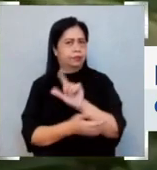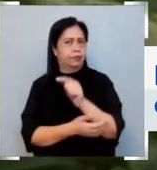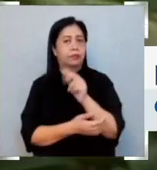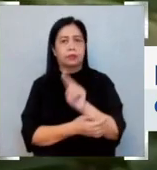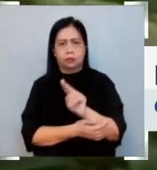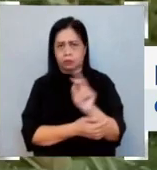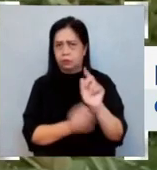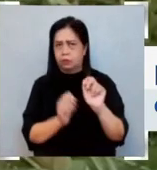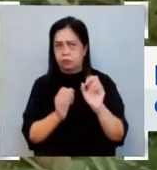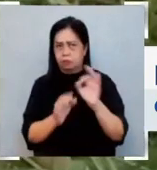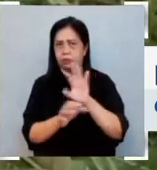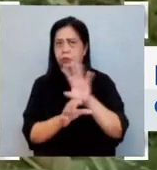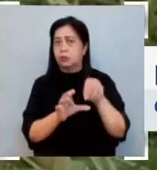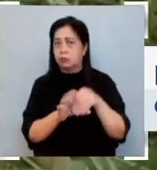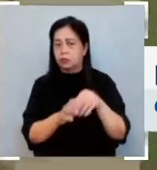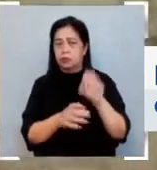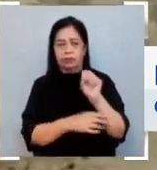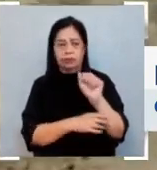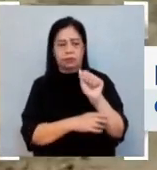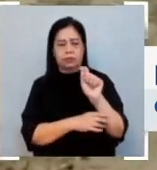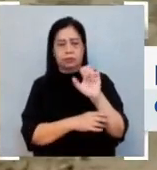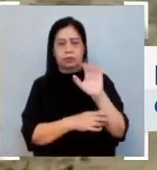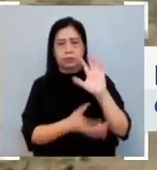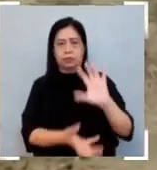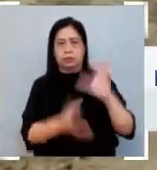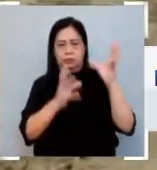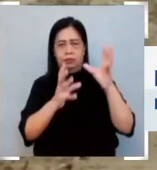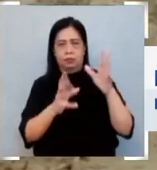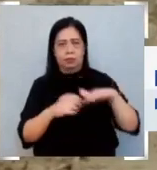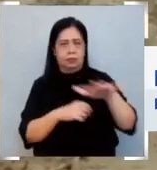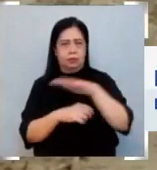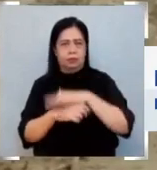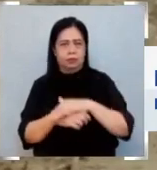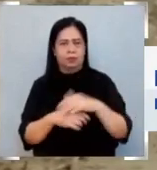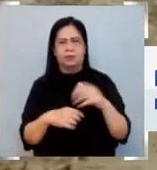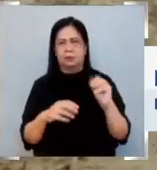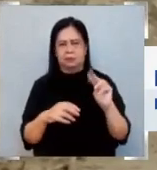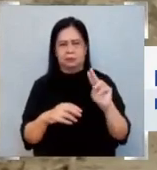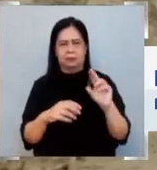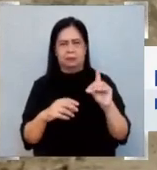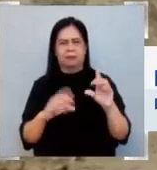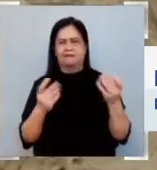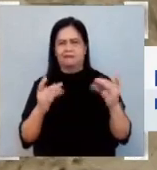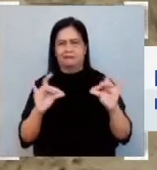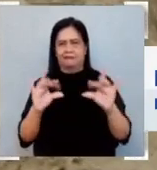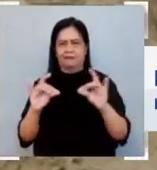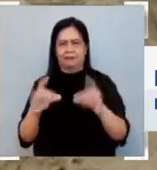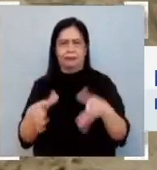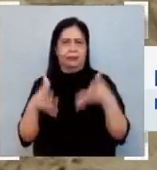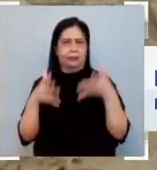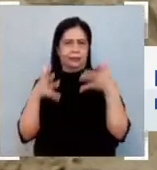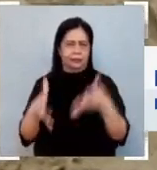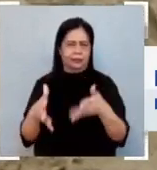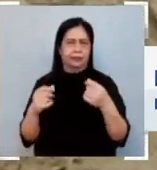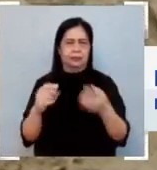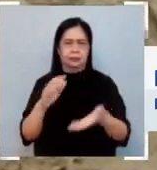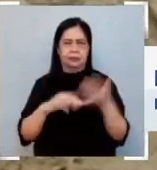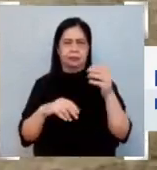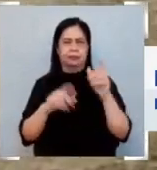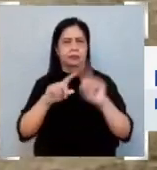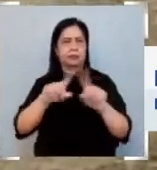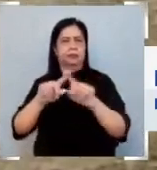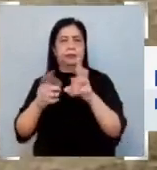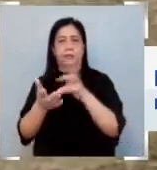isa sa ilalim sa state of calamity ang bayan. Makapal na putik naman sa kalsada ang iniwan ng bagyong Florita sa iba pang bahagi ng